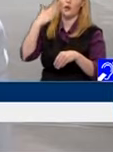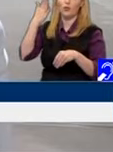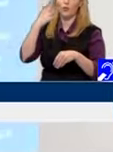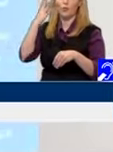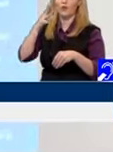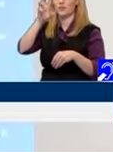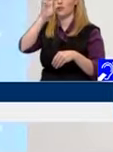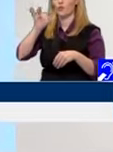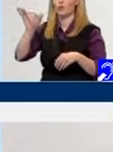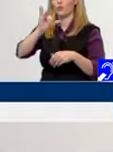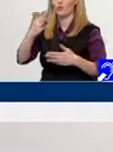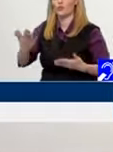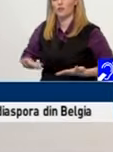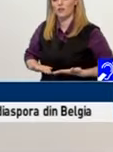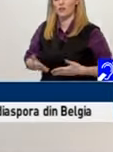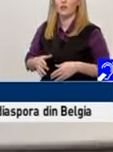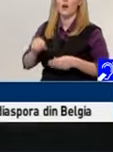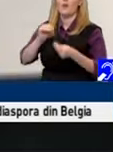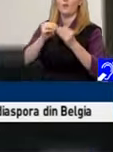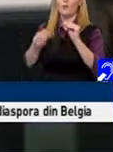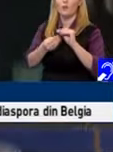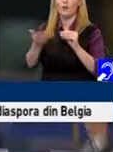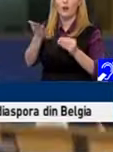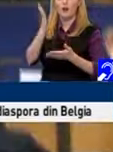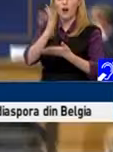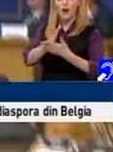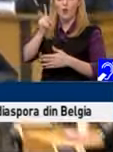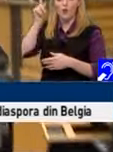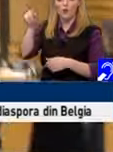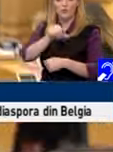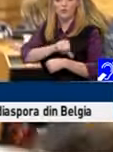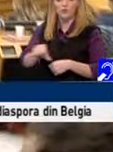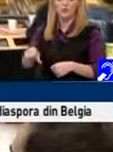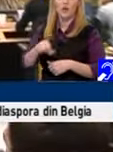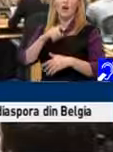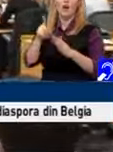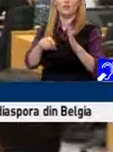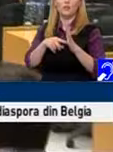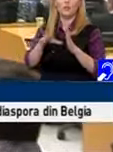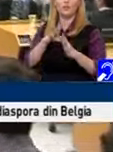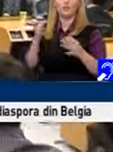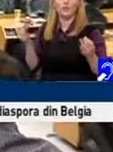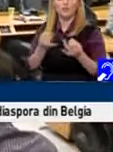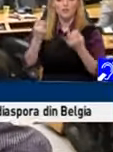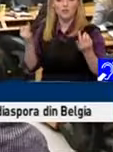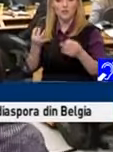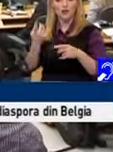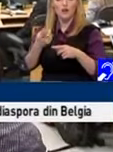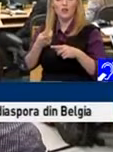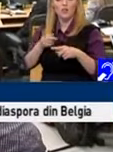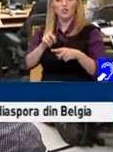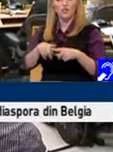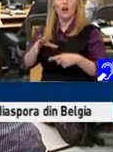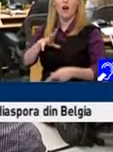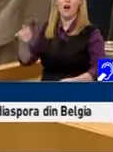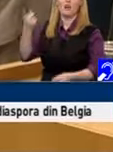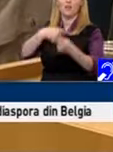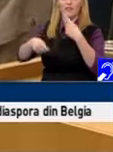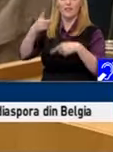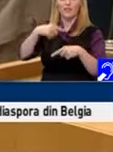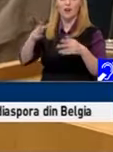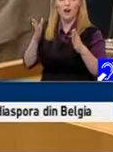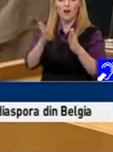unde se află, problemele cu care aceștia se confruntă, dar un subiect foarte interesant a fost cel al revenirii